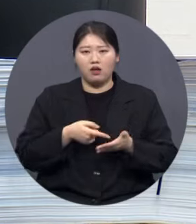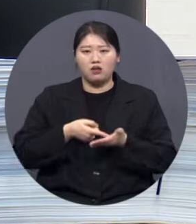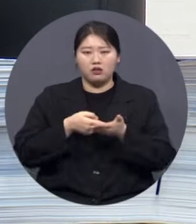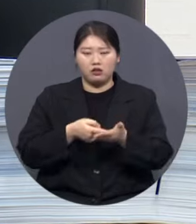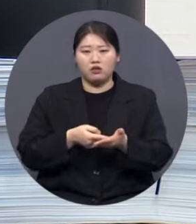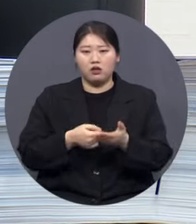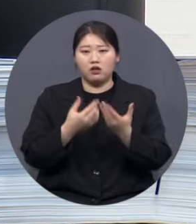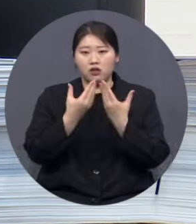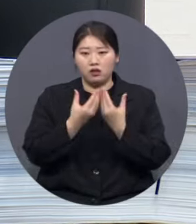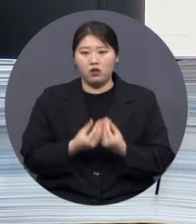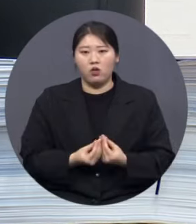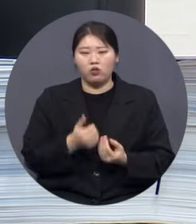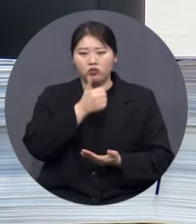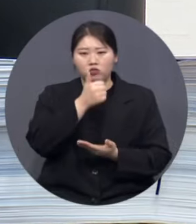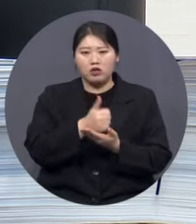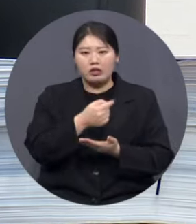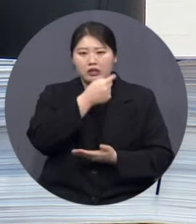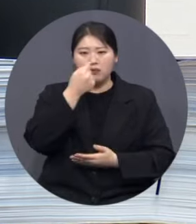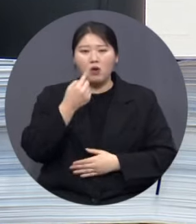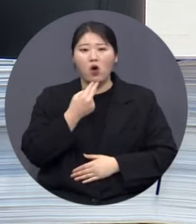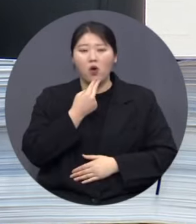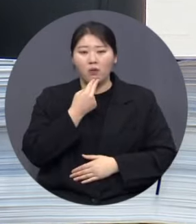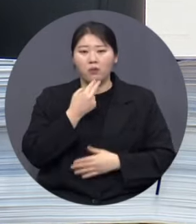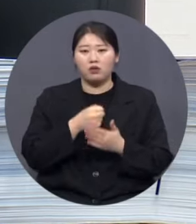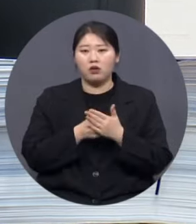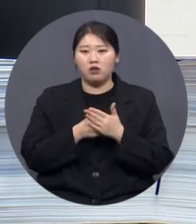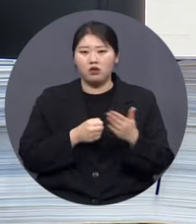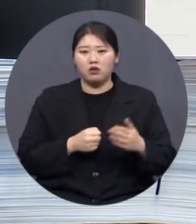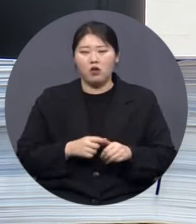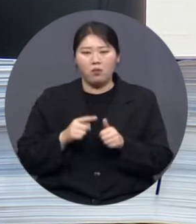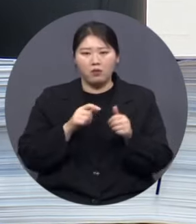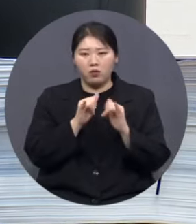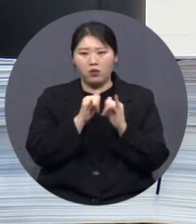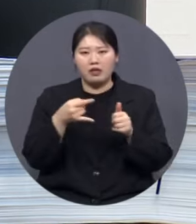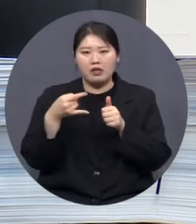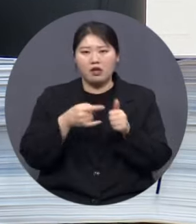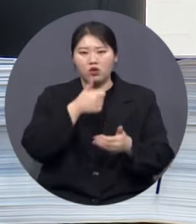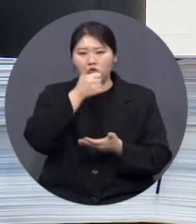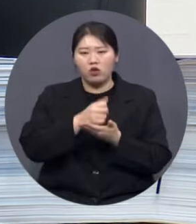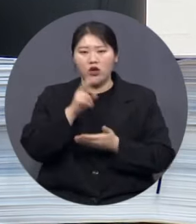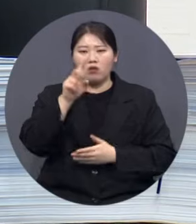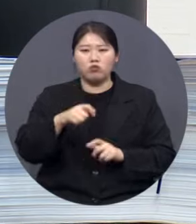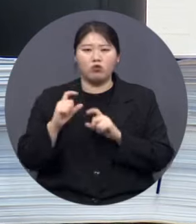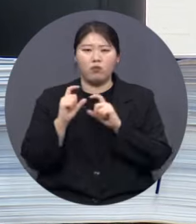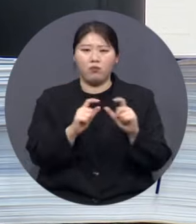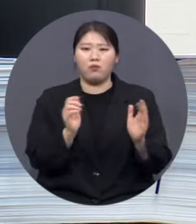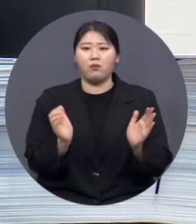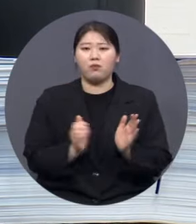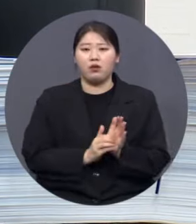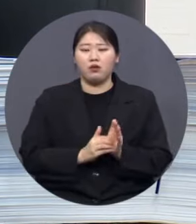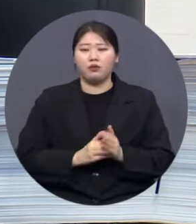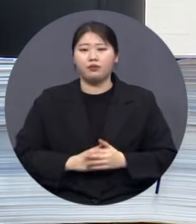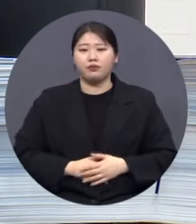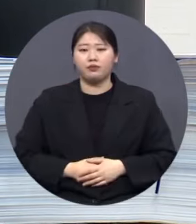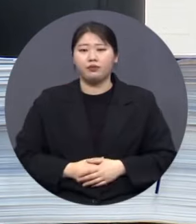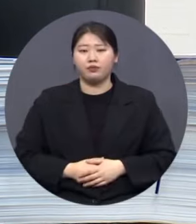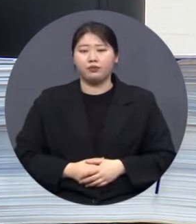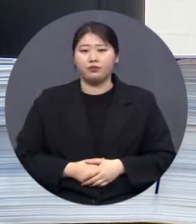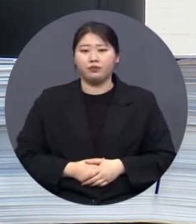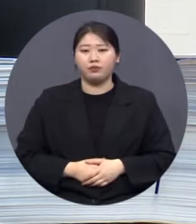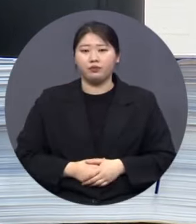범죄의 증명이 없는 때에 해당하므로 피고인들에게 무죄를 선고하는 것으로 하겠습니다.